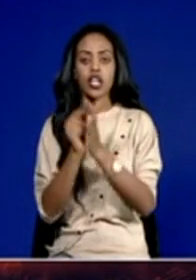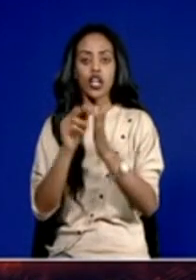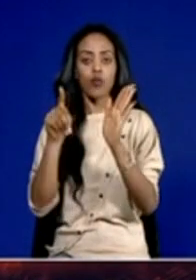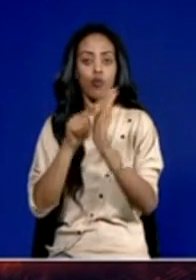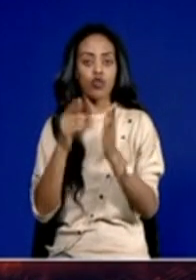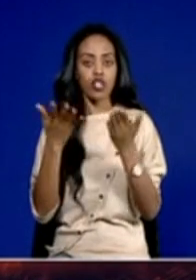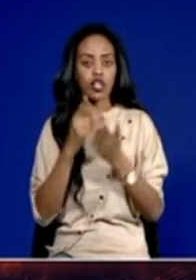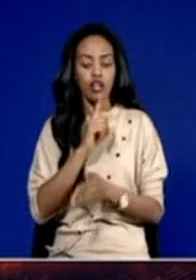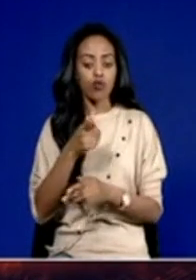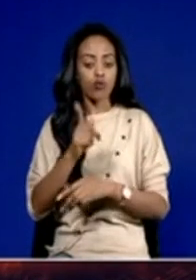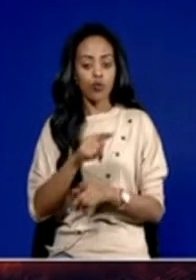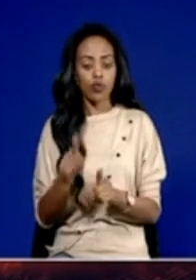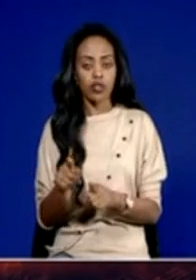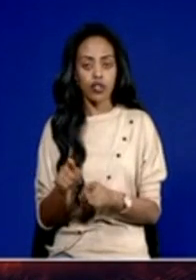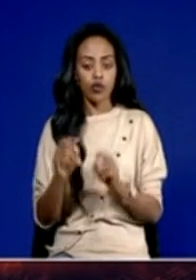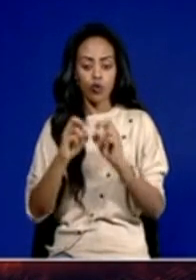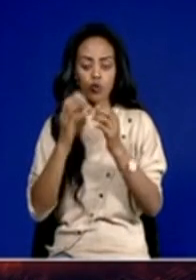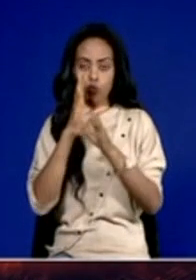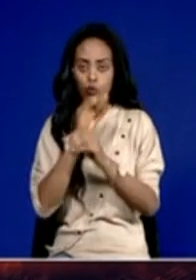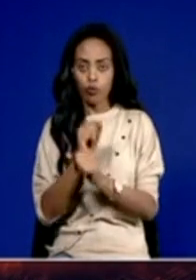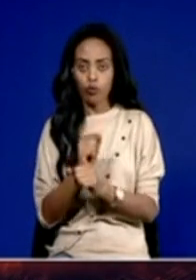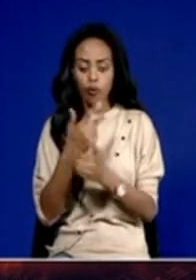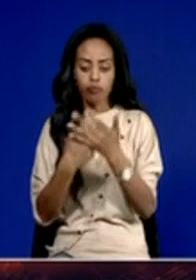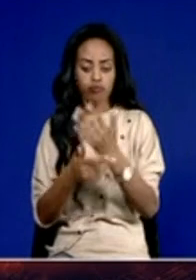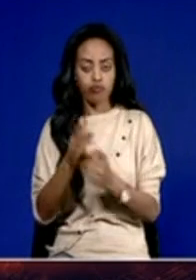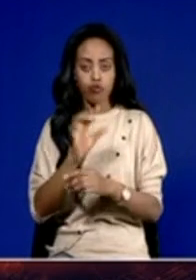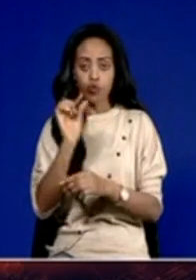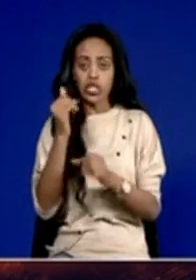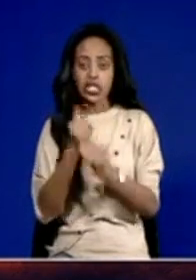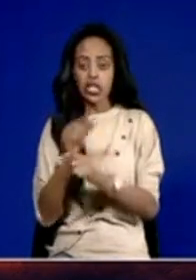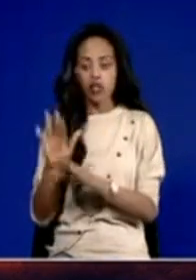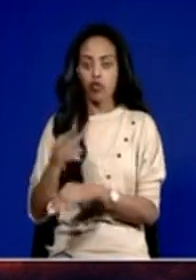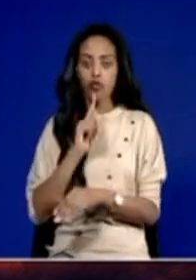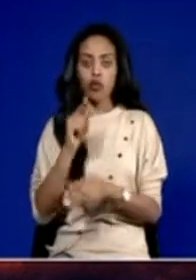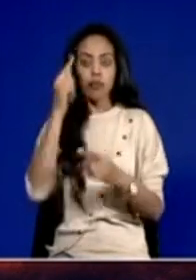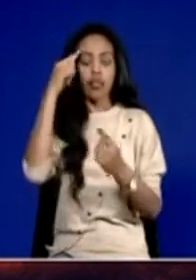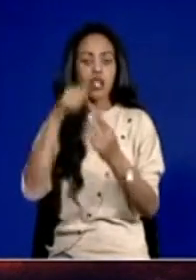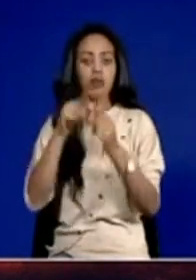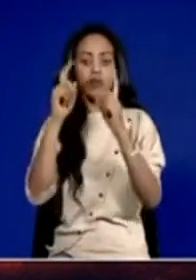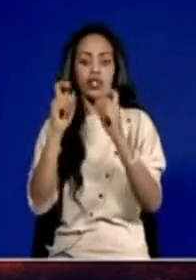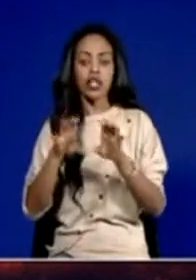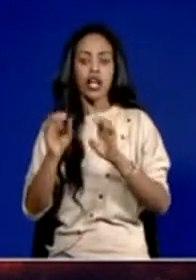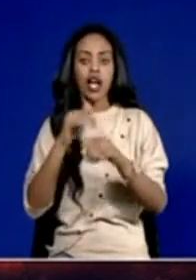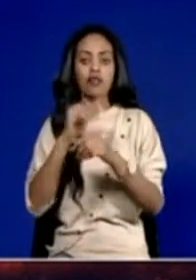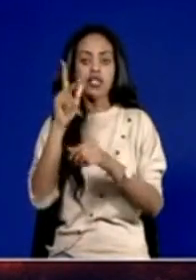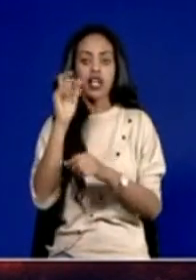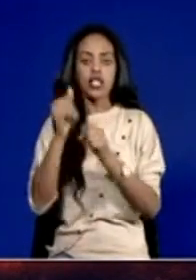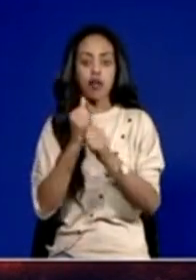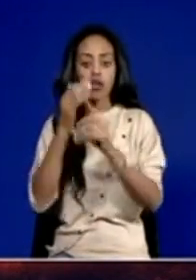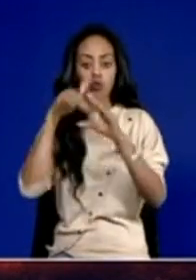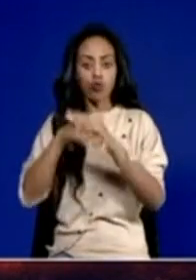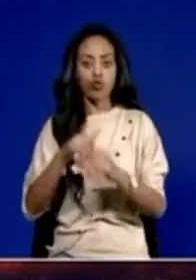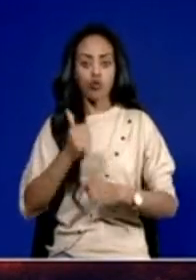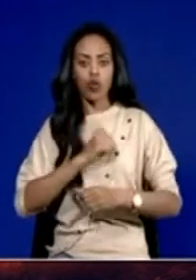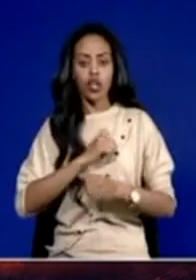እዩ ንሱ እውን ተወዲኡ ምይጥ ተወሰነ ስራሕ ይተርፎ እዩ ብትልሚ መፅናዕትን ምርምርን ኣብ 30 ዓመታት ውሽጢ